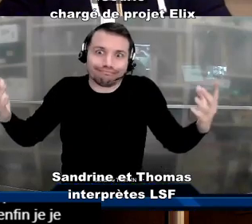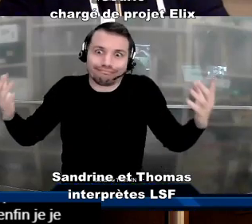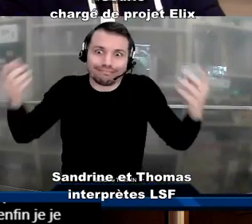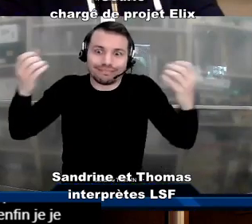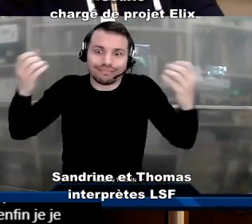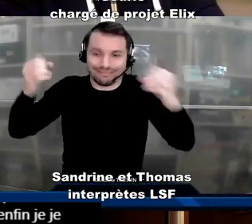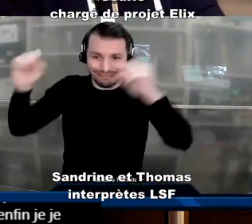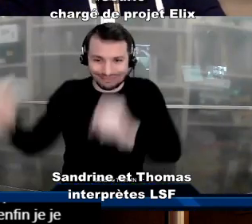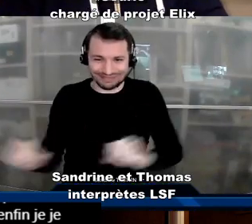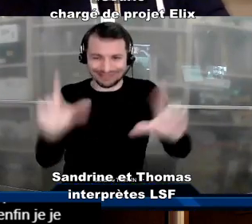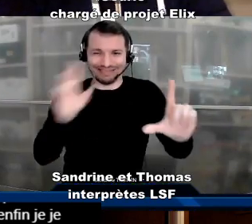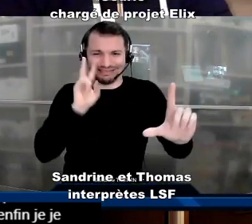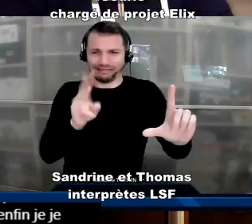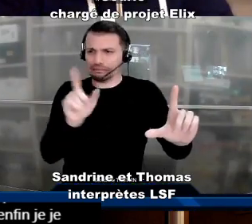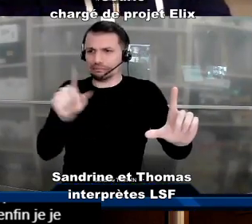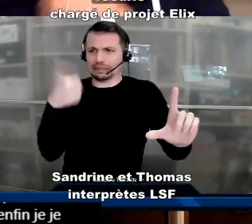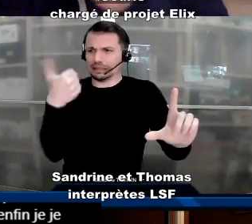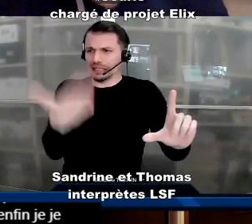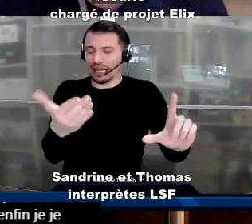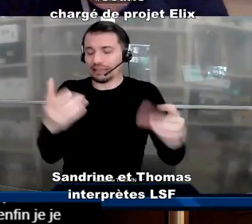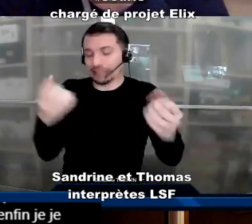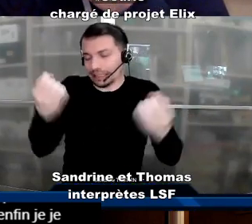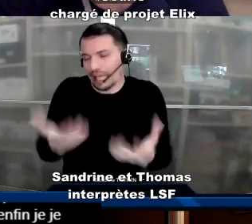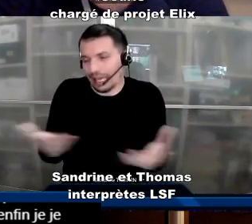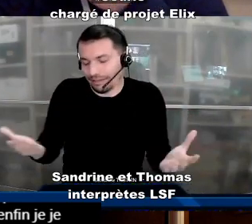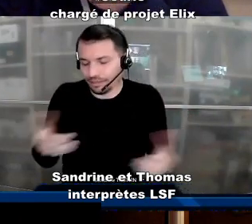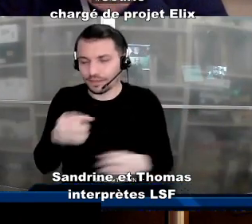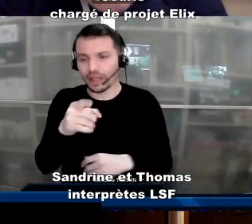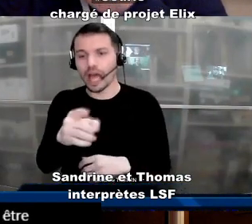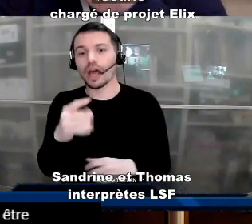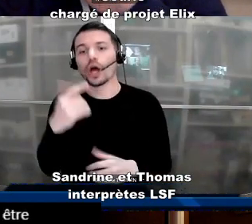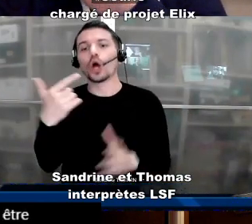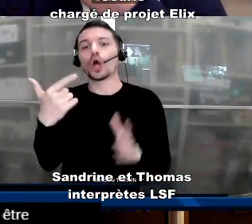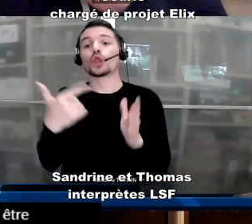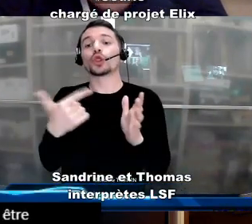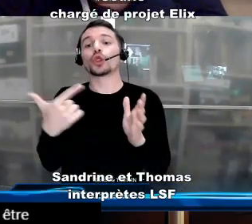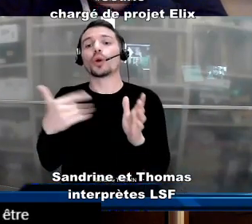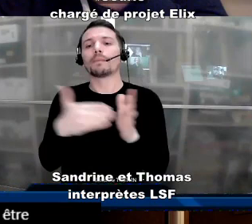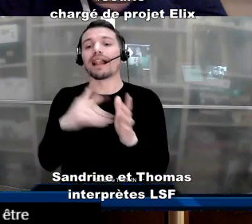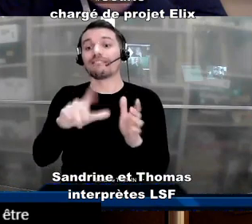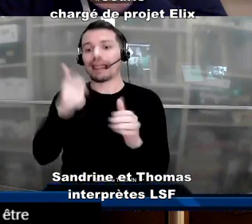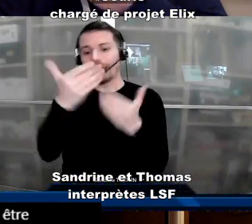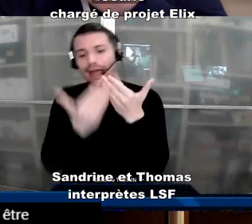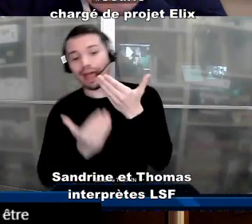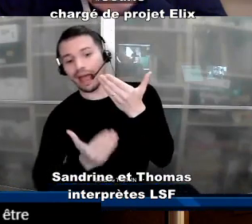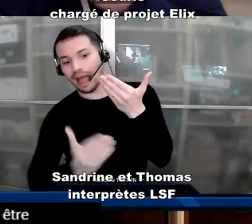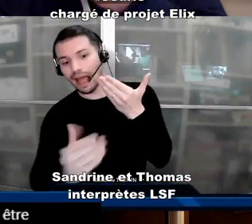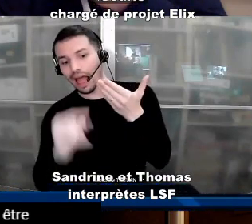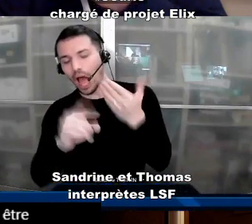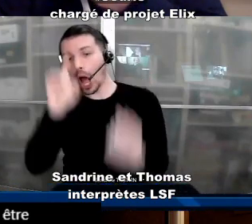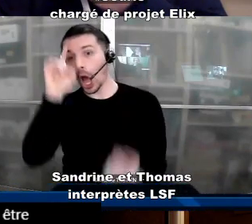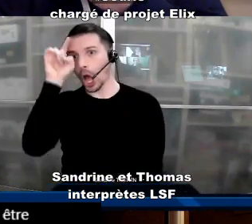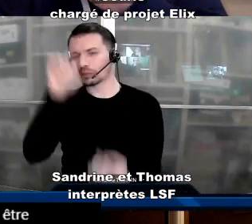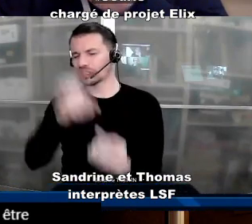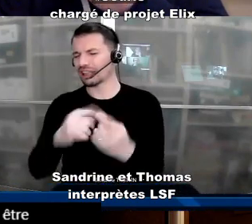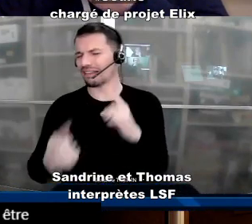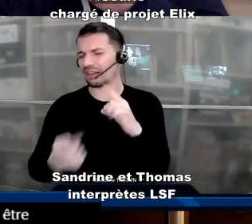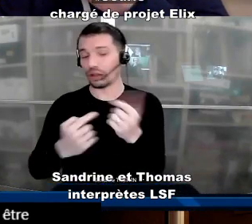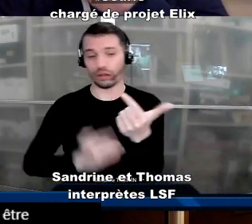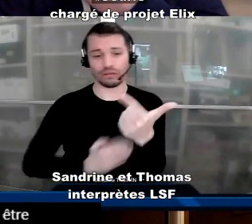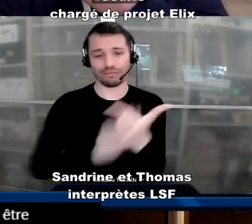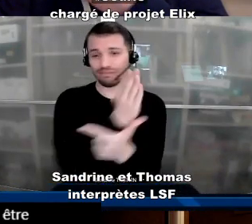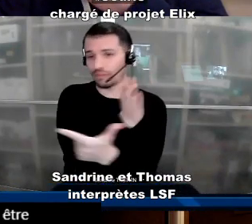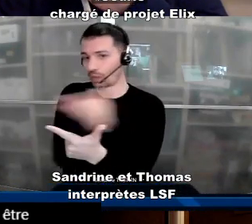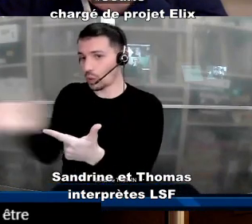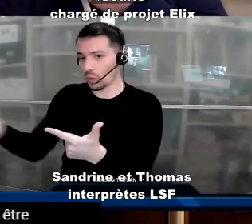le site. En fait, pour 2021, on a vraiment deux gros objectifs. En termes de contenu sur Helix,